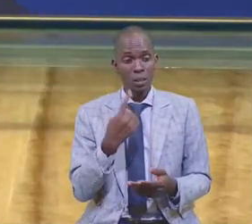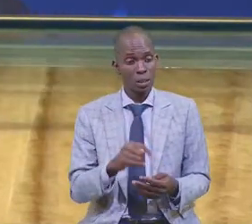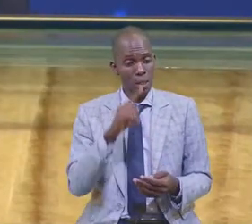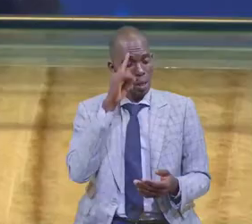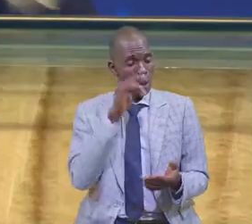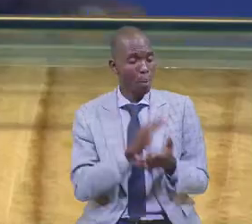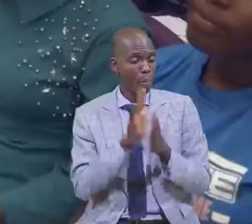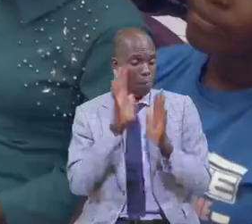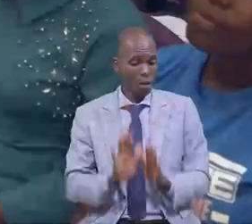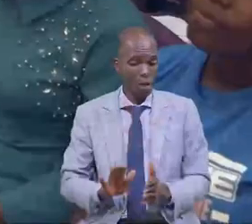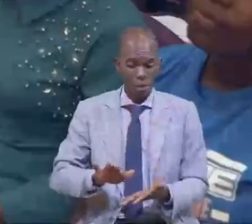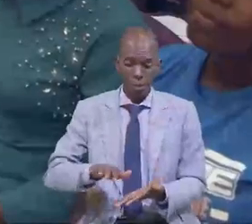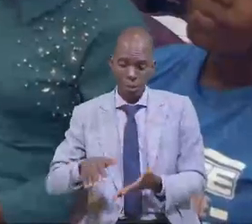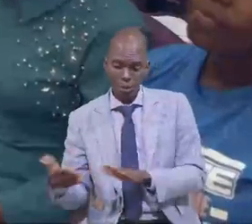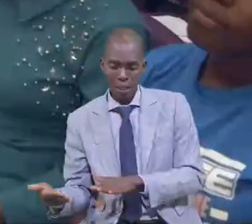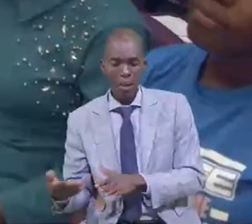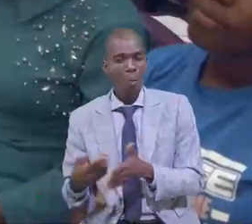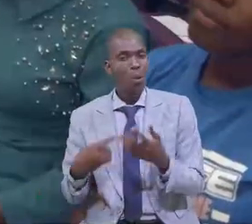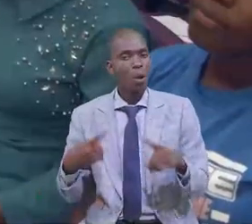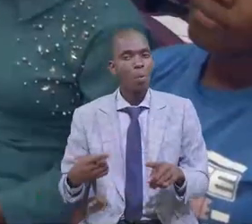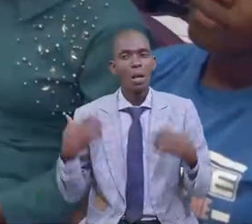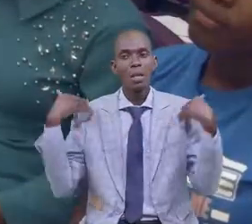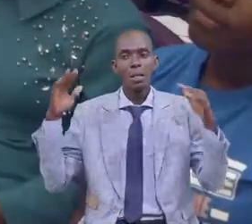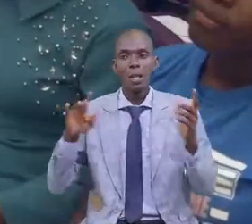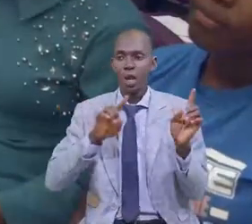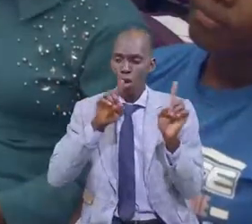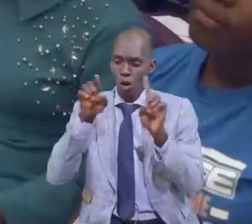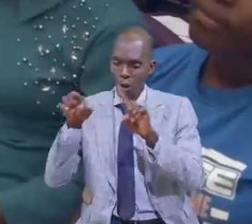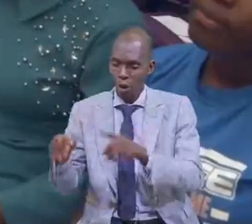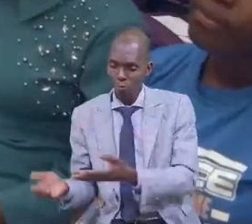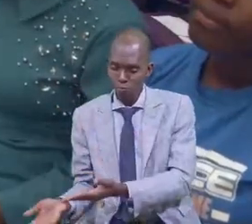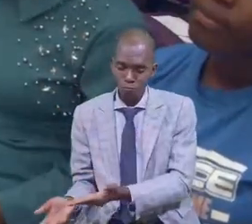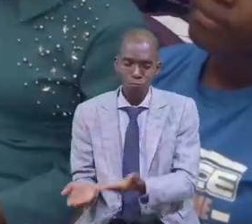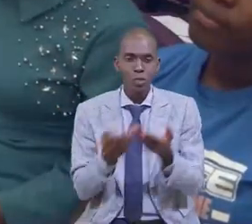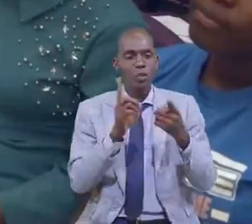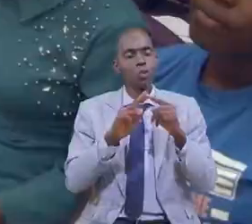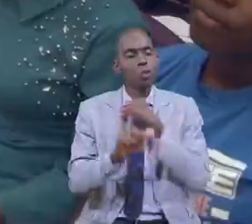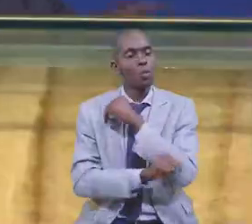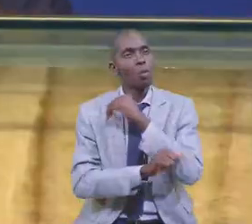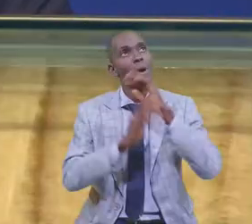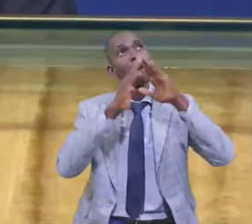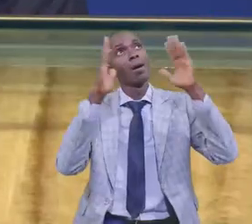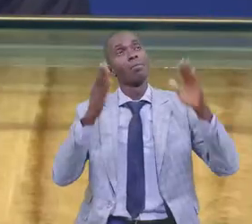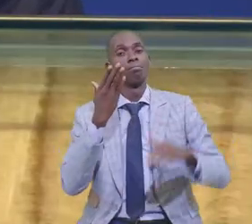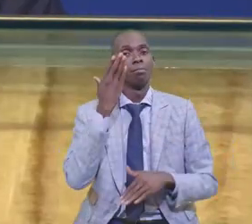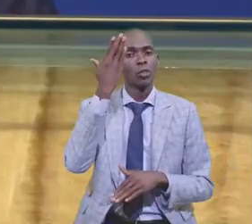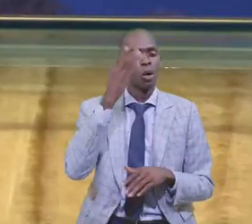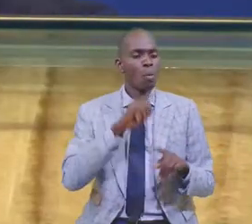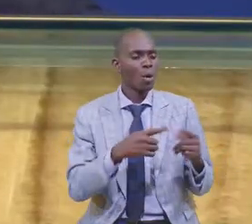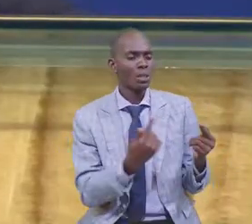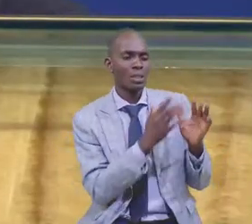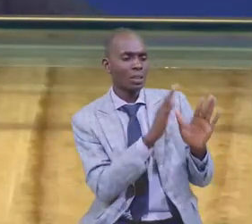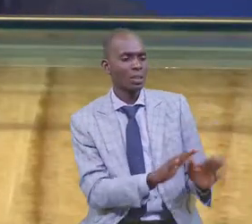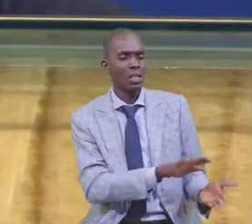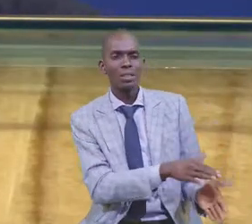saints meurent et le saint qui était mort était porté par les anges au sein